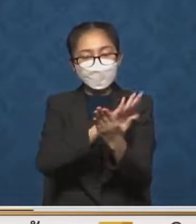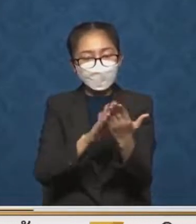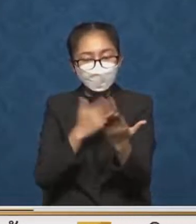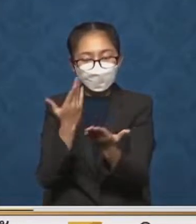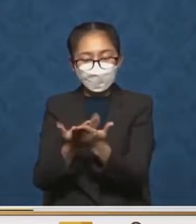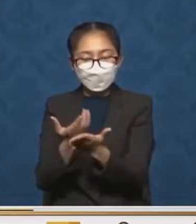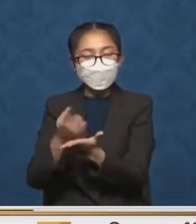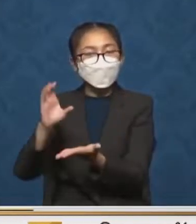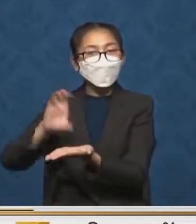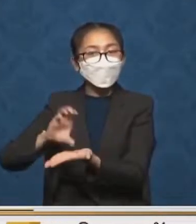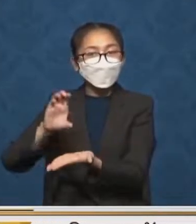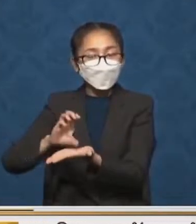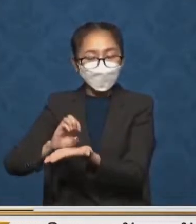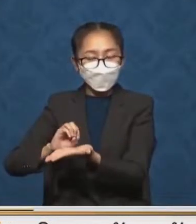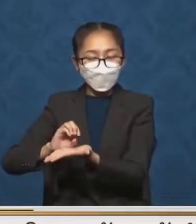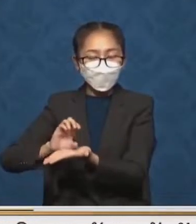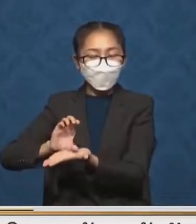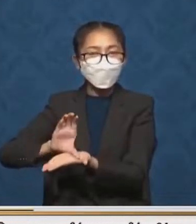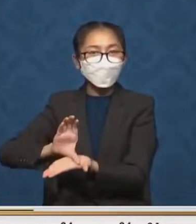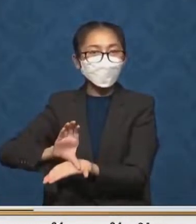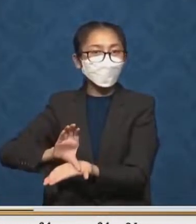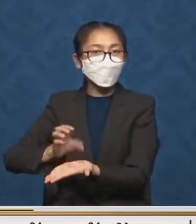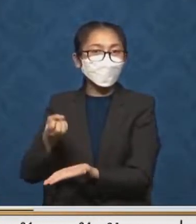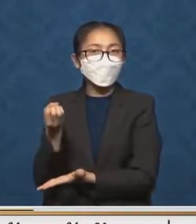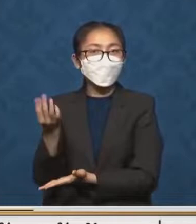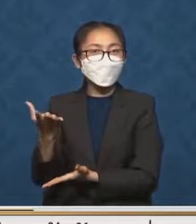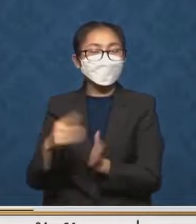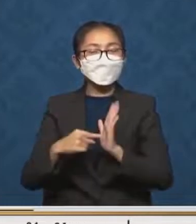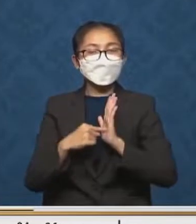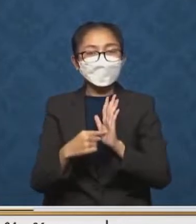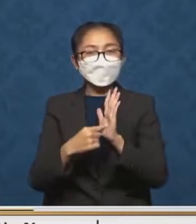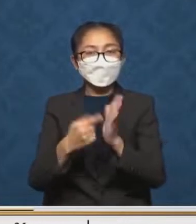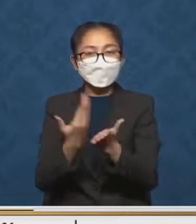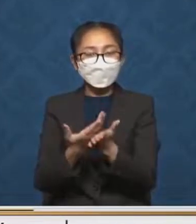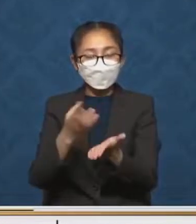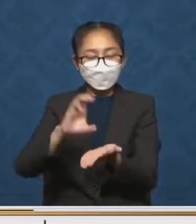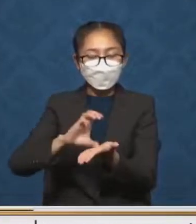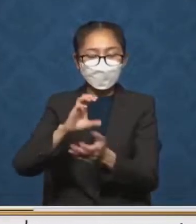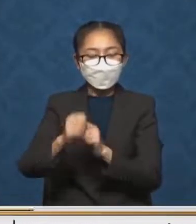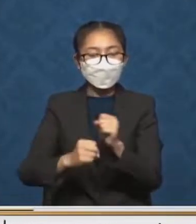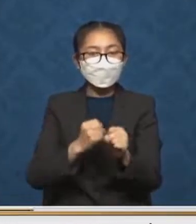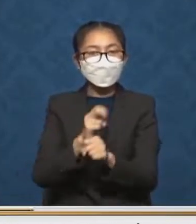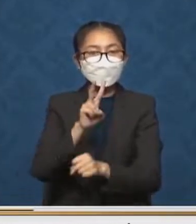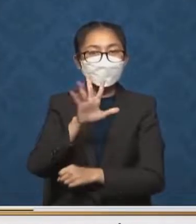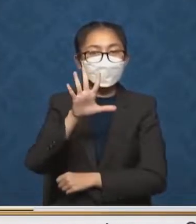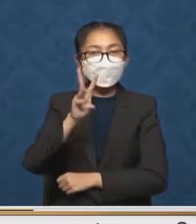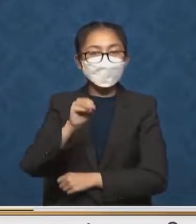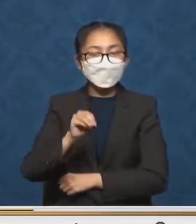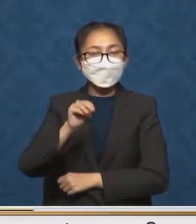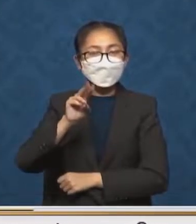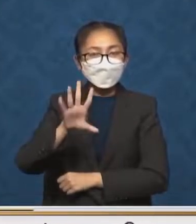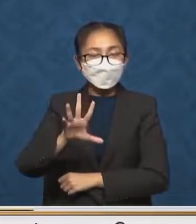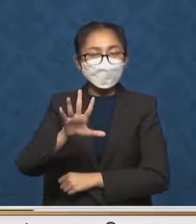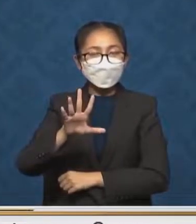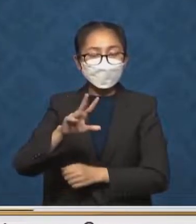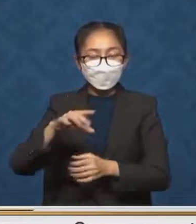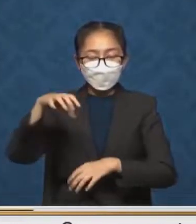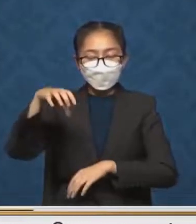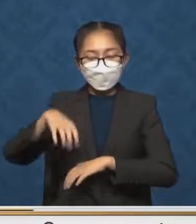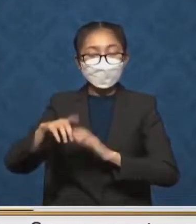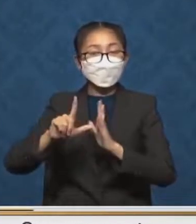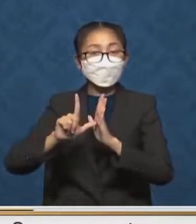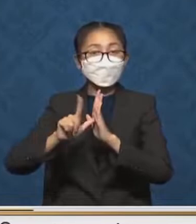ณให้ใช้จ่ายอย่างหรอเฟือกผมคอยกตอย่างงกประมาณปี 6-5 ของสำนกเลขาธิการนายกรัฐมนตรี